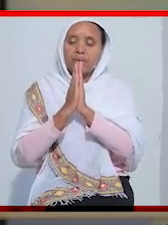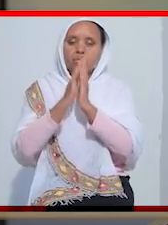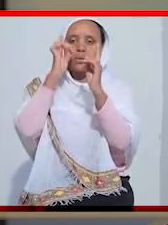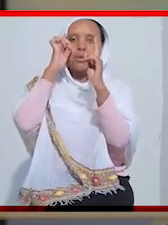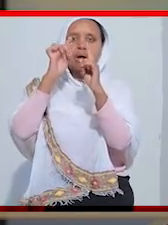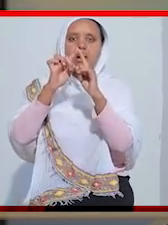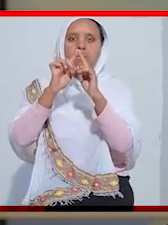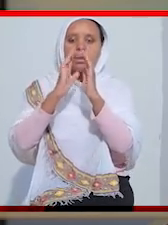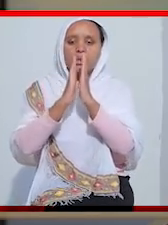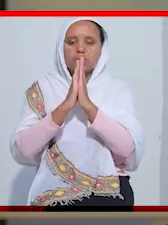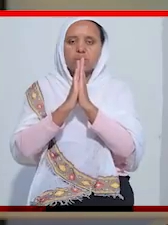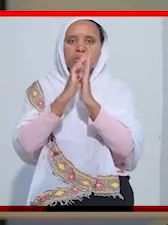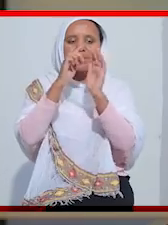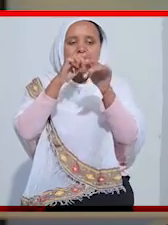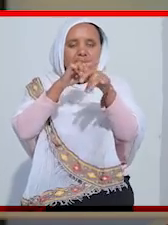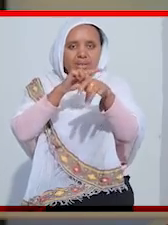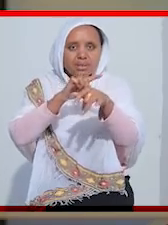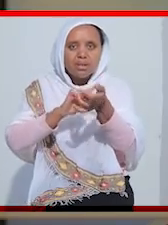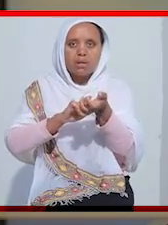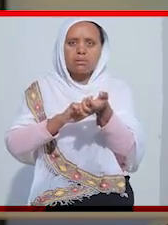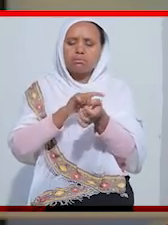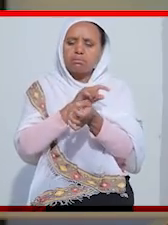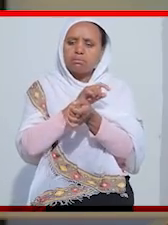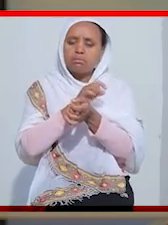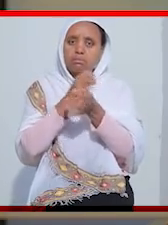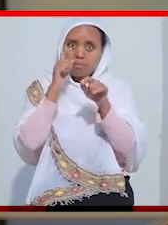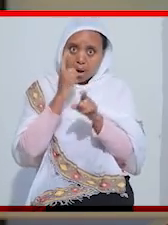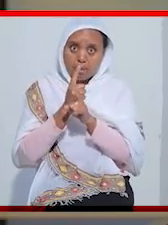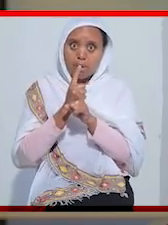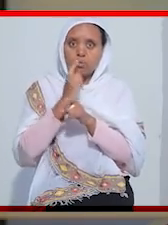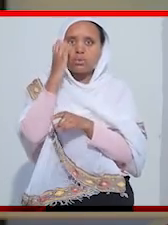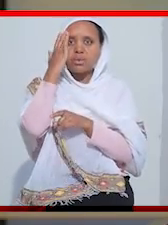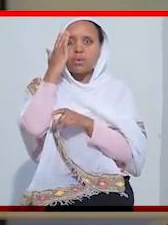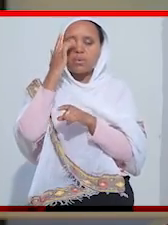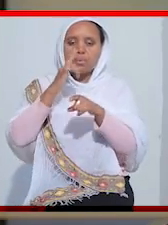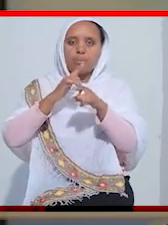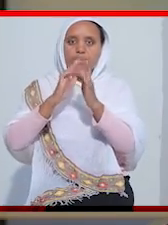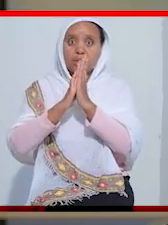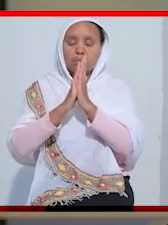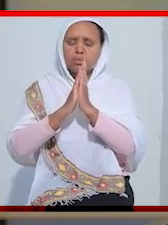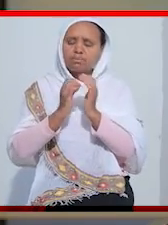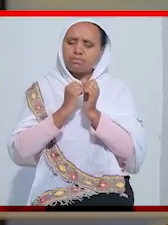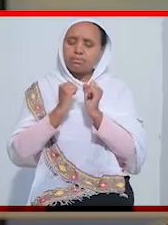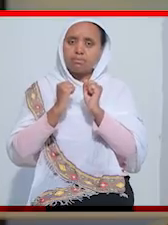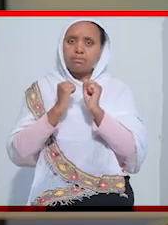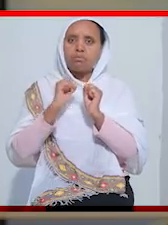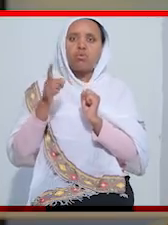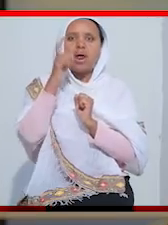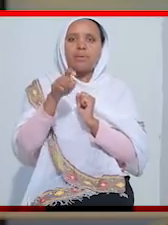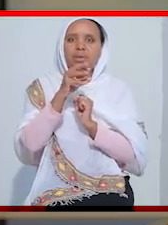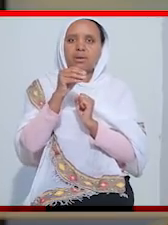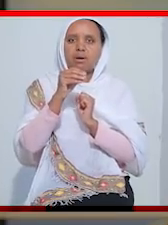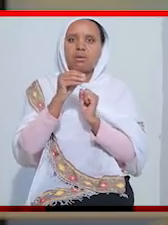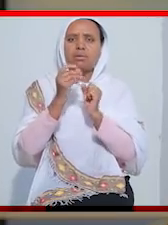የጸሎትን ዓላማ፣ የጸሎትን ስርዓት በአግባቡ ስናውቅ በጸሎት ጽሙዳን